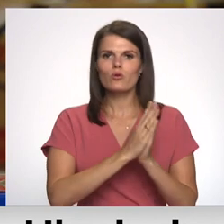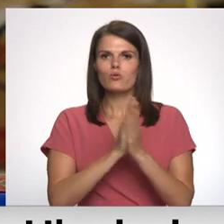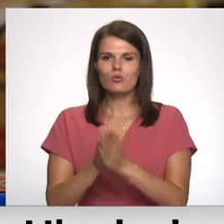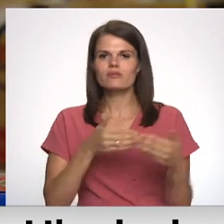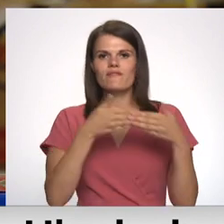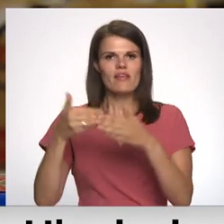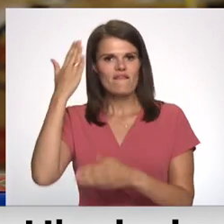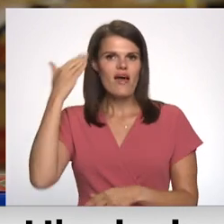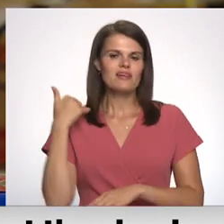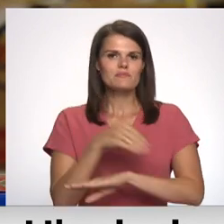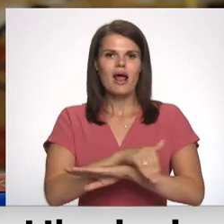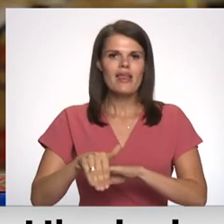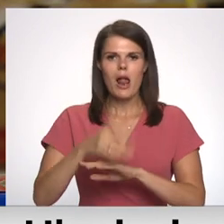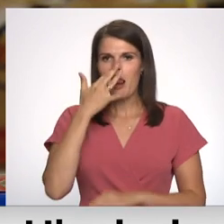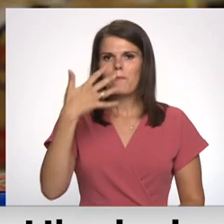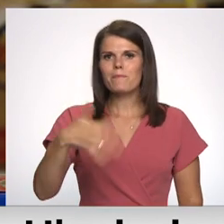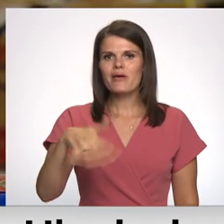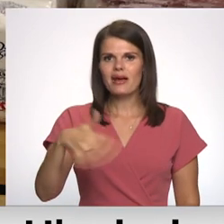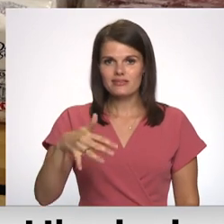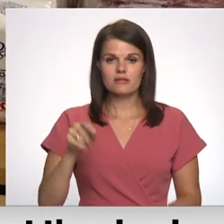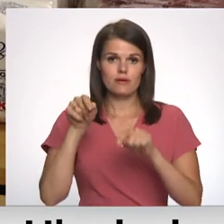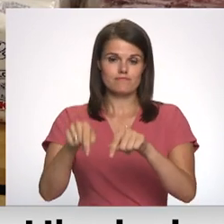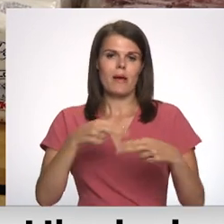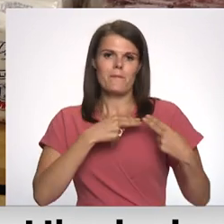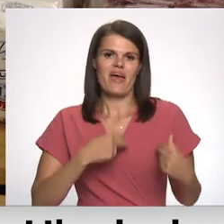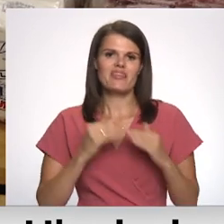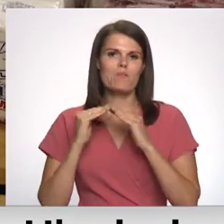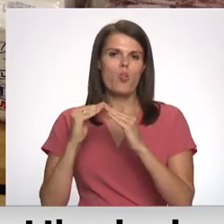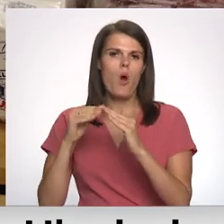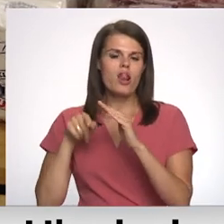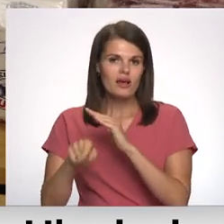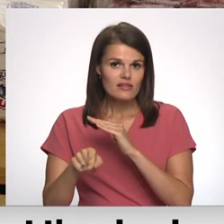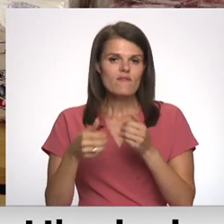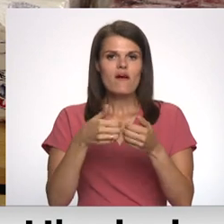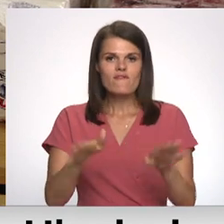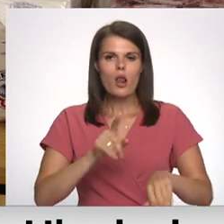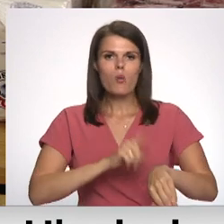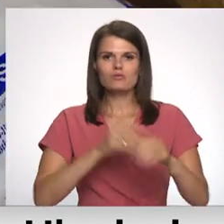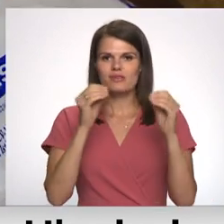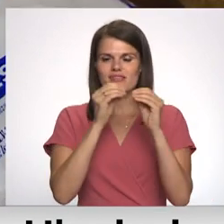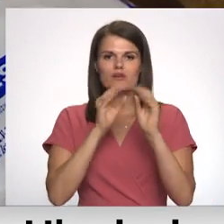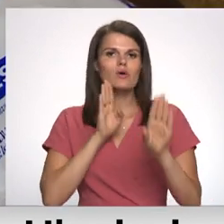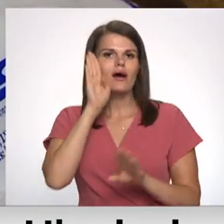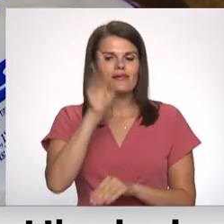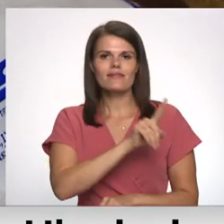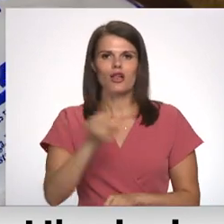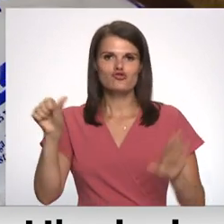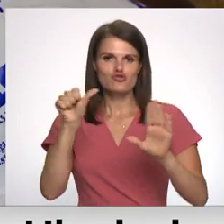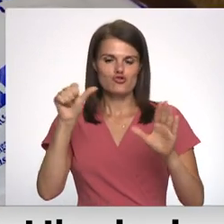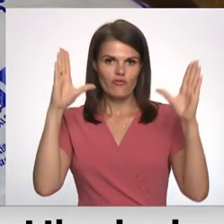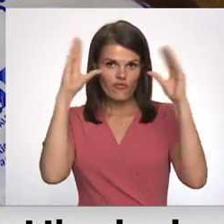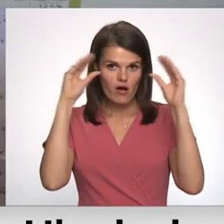uz Ventspils ielu 50, kur atrodas biedrības noliktava. Tā ir atvērta no 10 rītā līdz 6